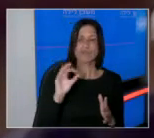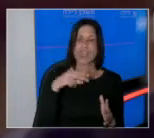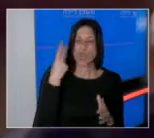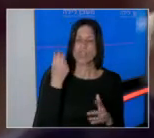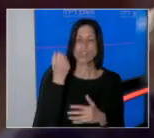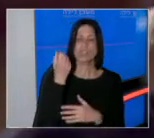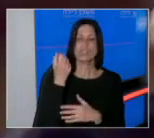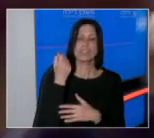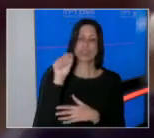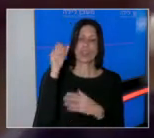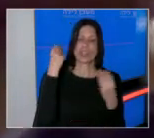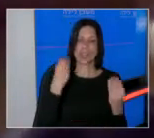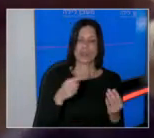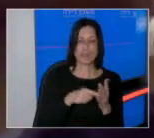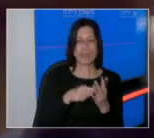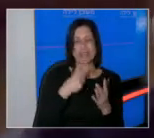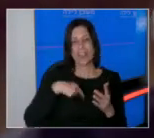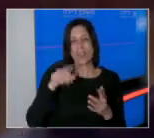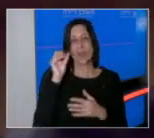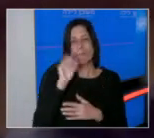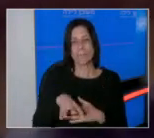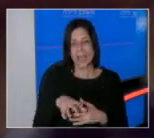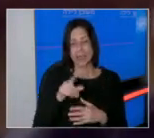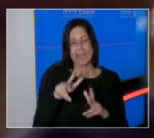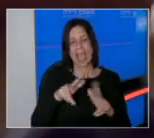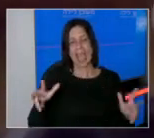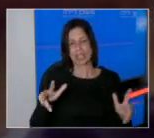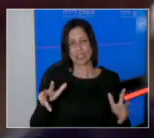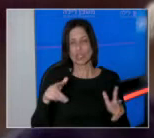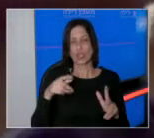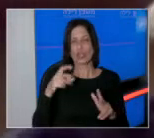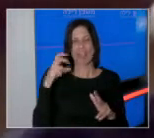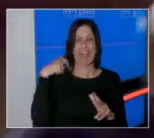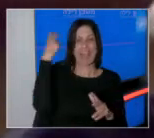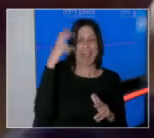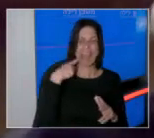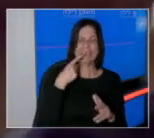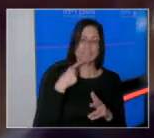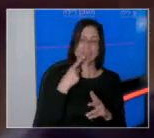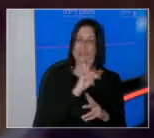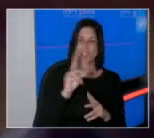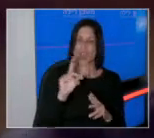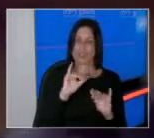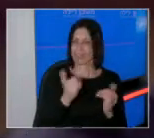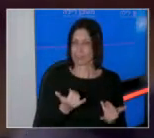באתי, וכולנו באנו מארצות ערב, אנחנו צריכים להוכיח שאין זה כך. או ששמו אותנו בחזית